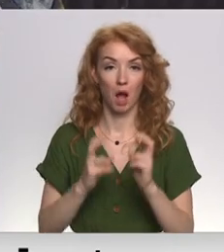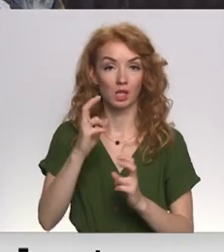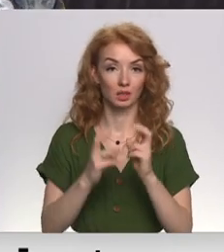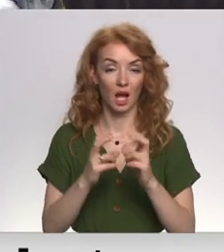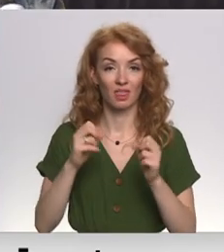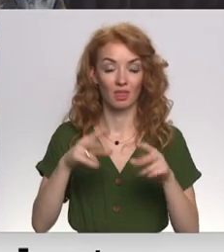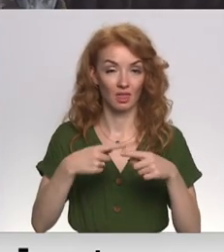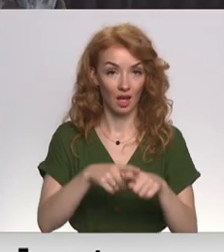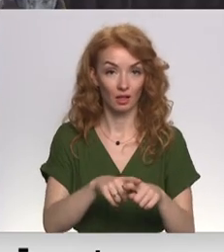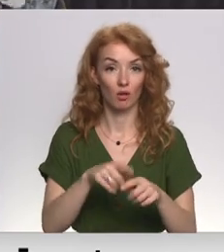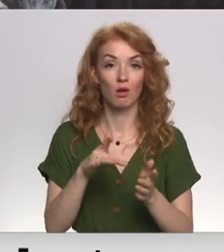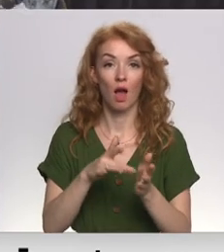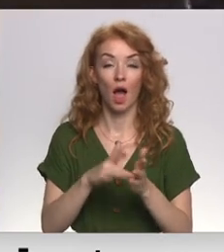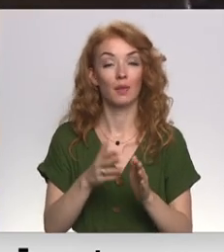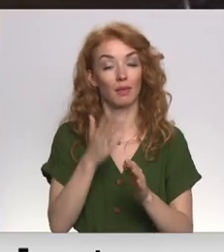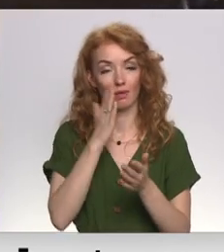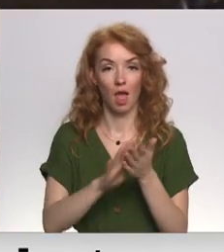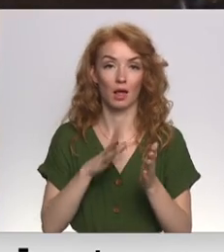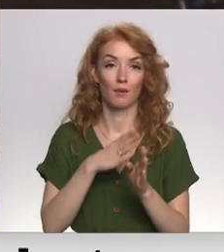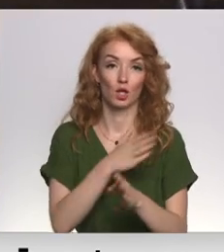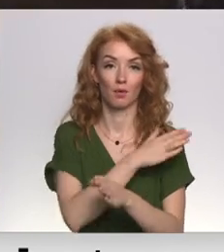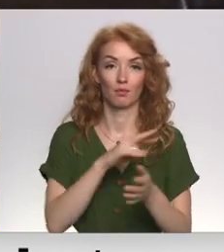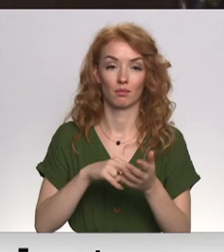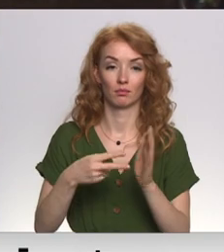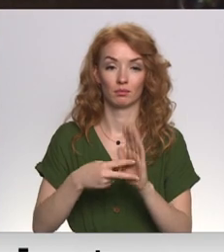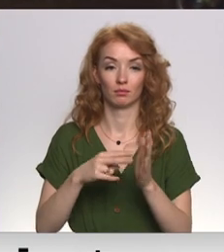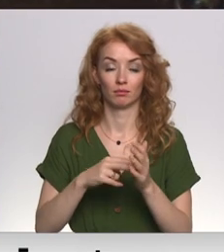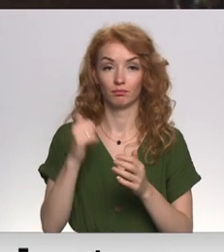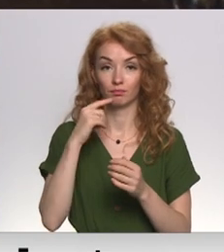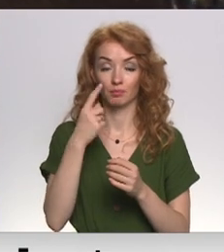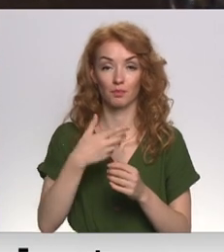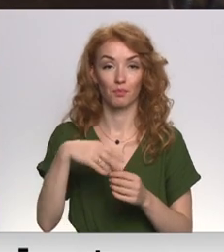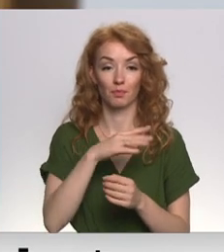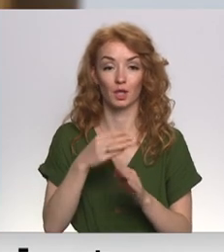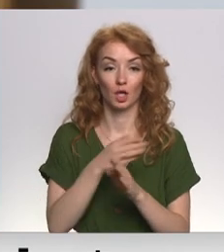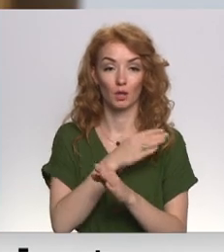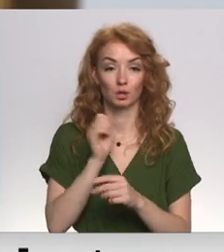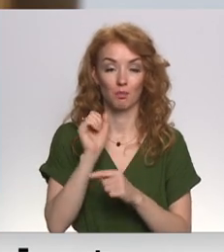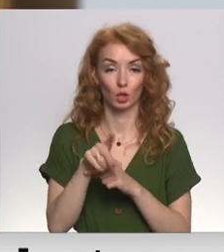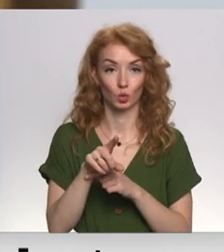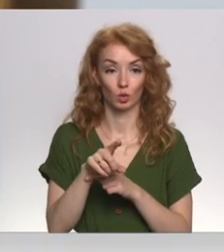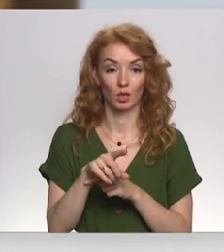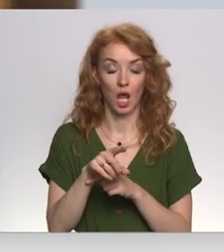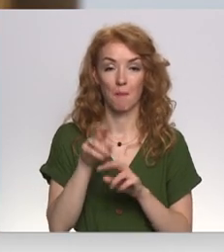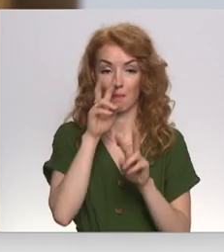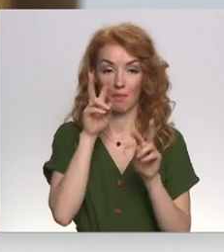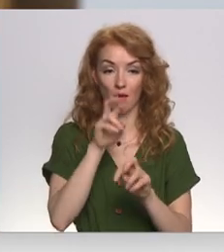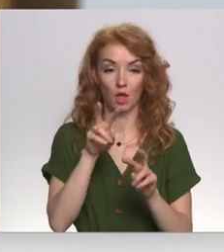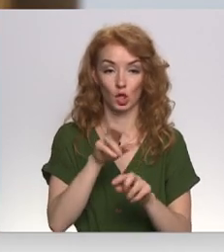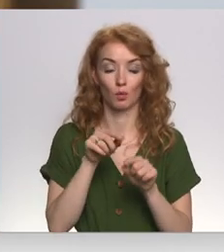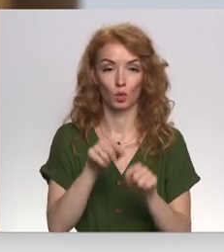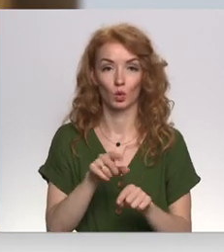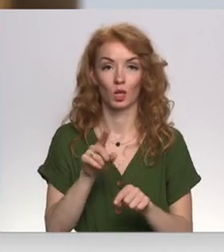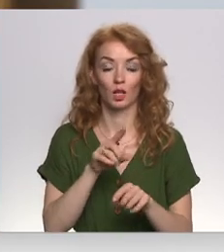par tām, kādas bijušas sākotnēji iecerētas. Mēs bijām iepriekš pasūtījuši arī pētījumu, kur tika